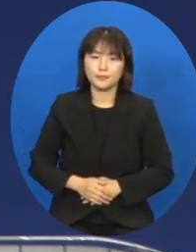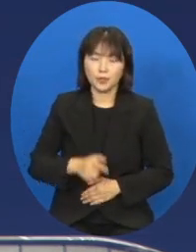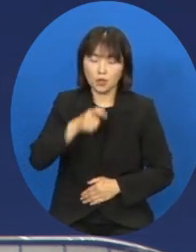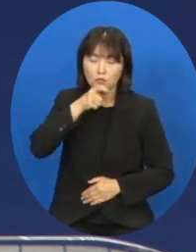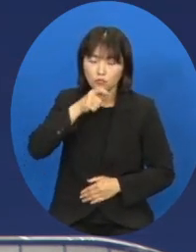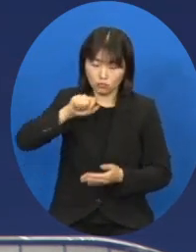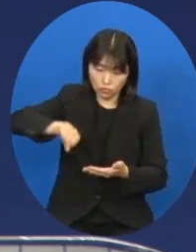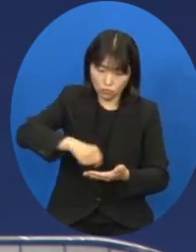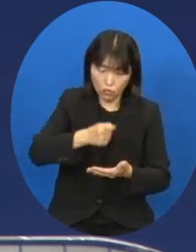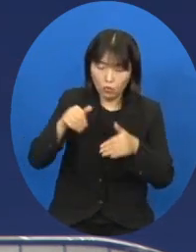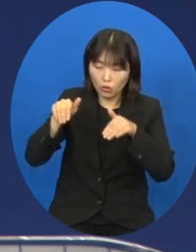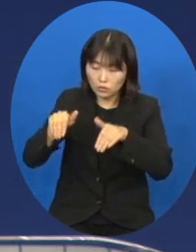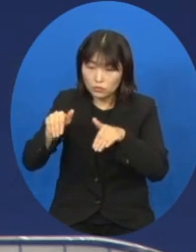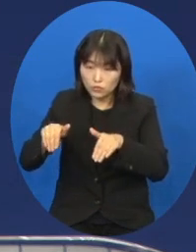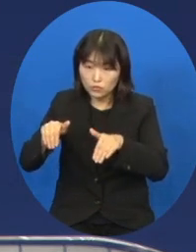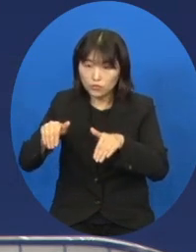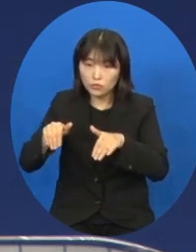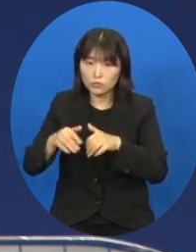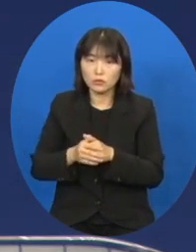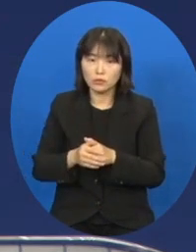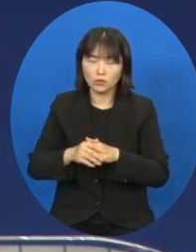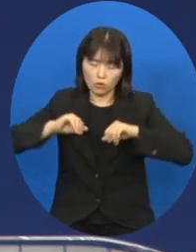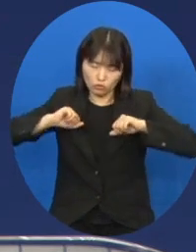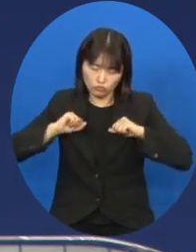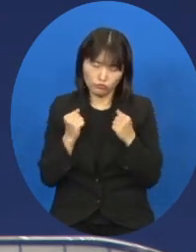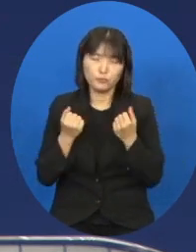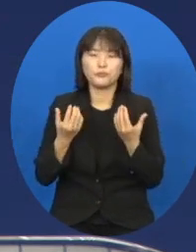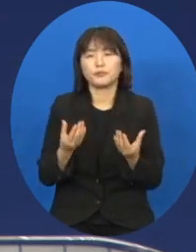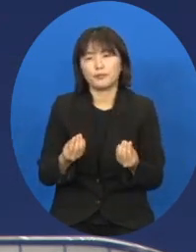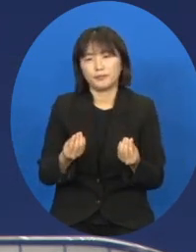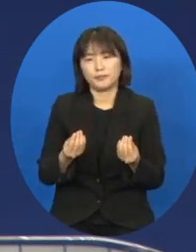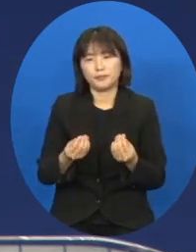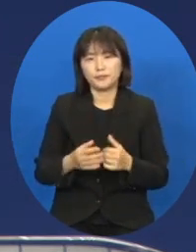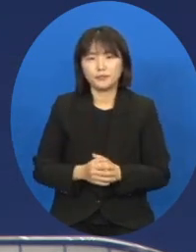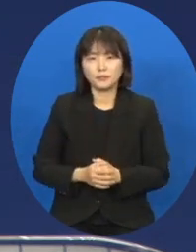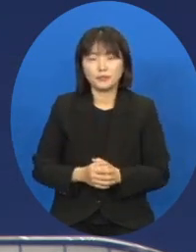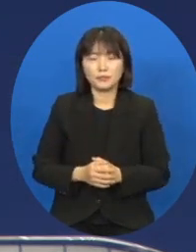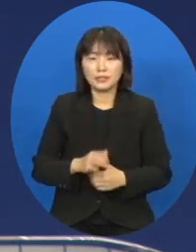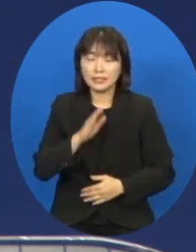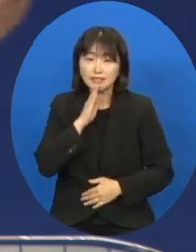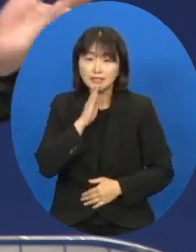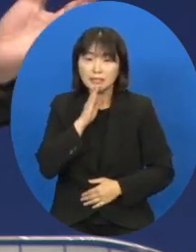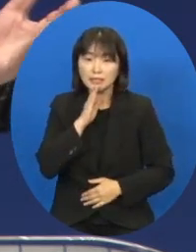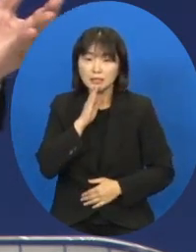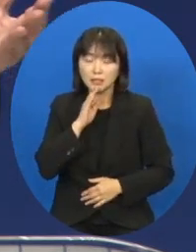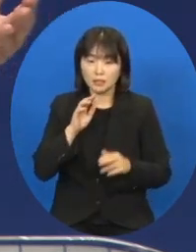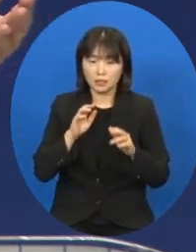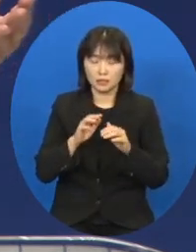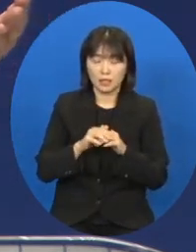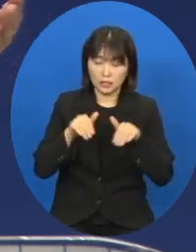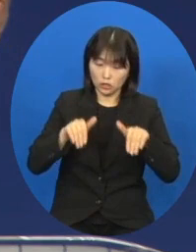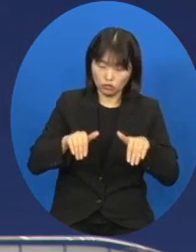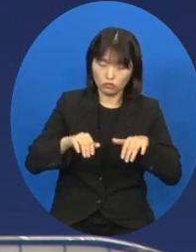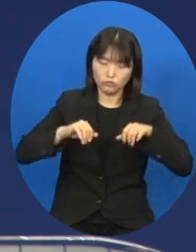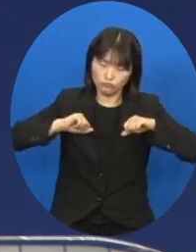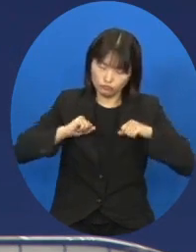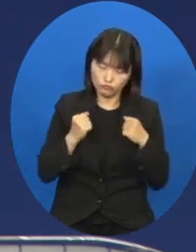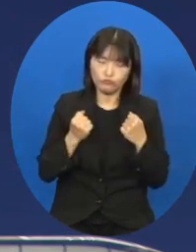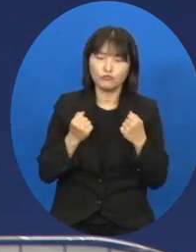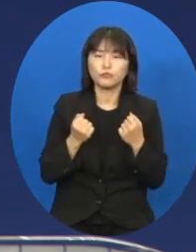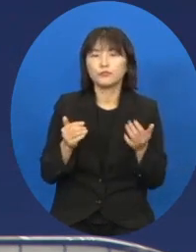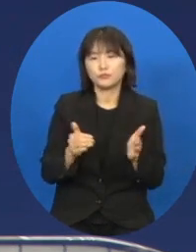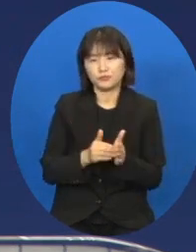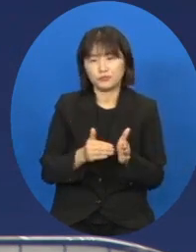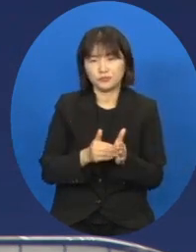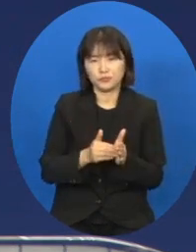물을 떠온 일꾼들은 순종해 봤거든요. 실제로 자기들이 순종했거든요, 그동안.